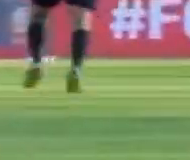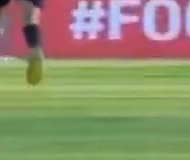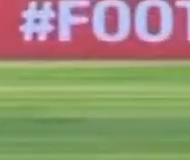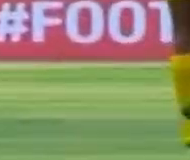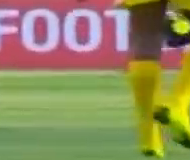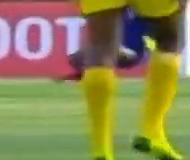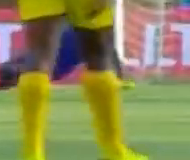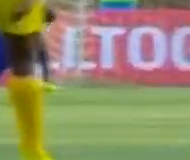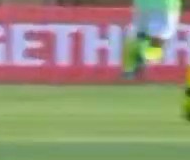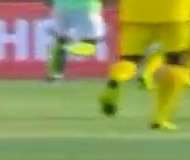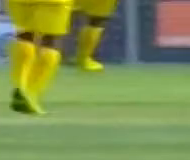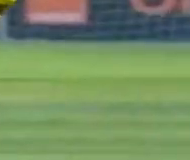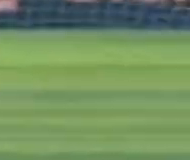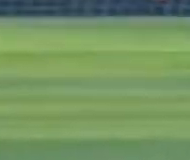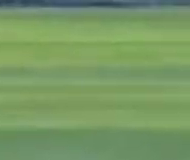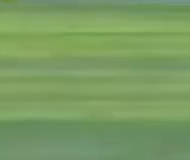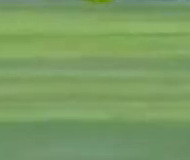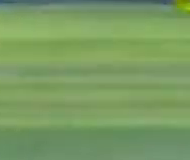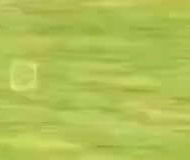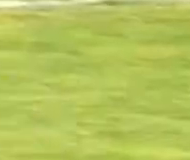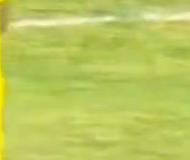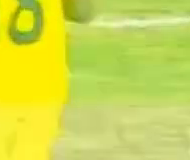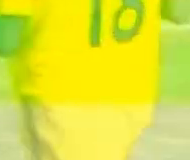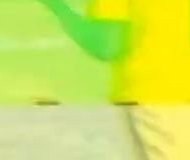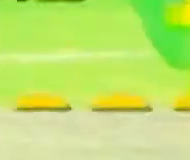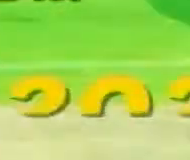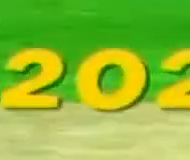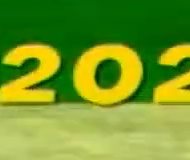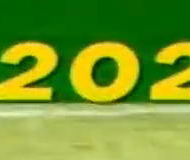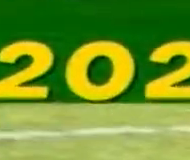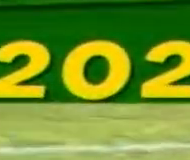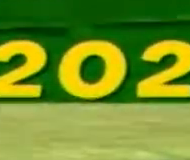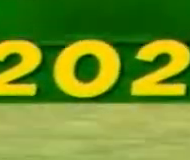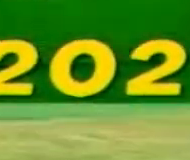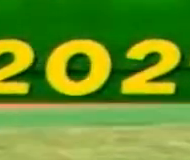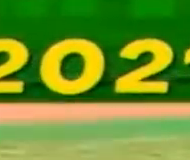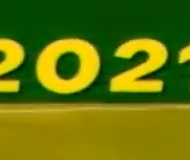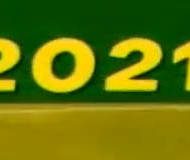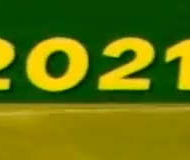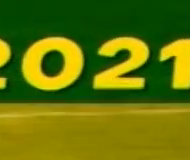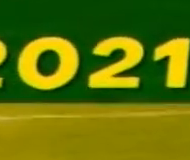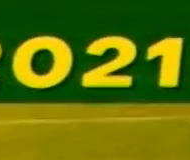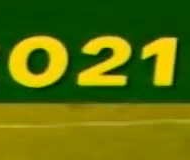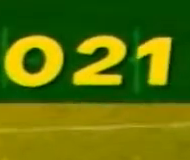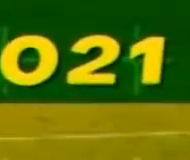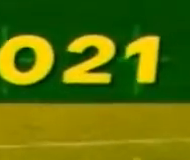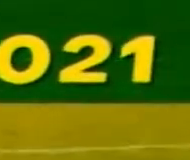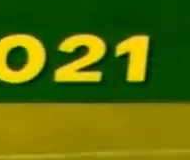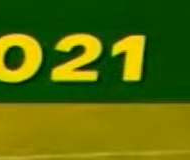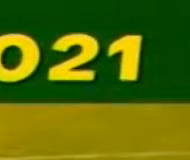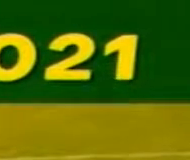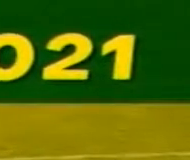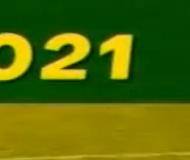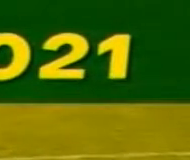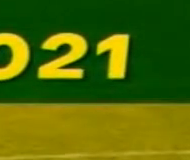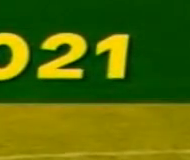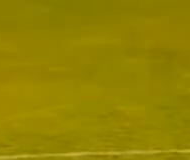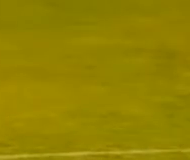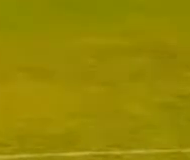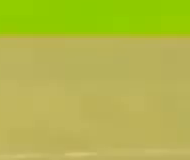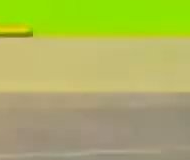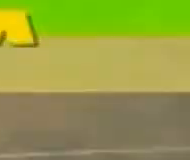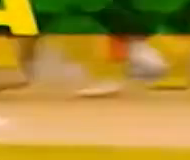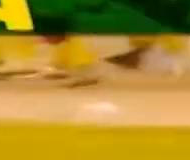witness footballing dreams come alive at the Under 20 Africa Cup of Nations from 14th of February to 6th of March